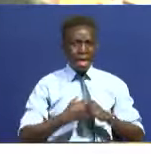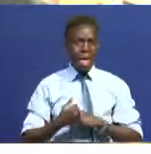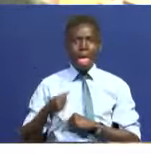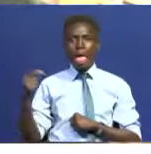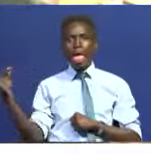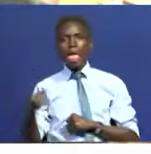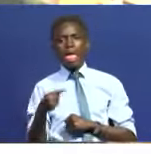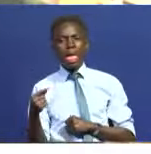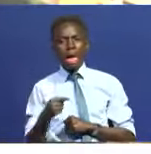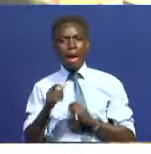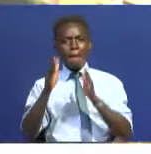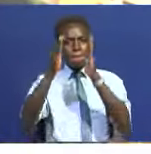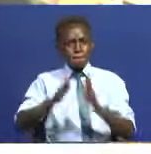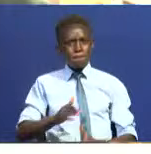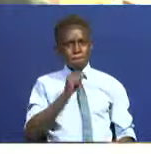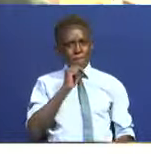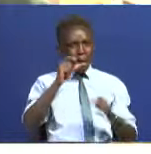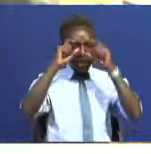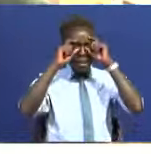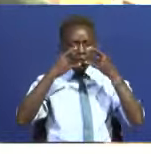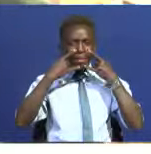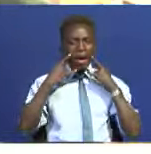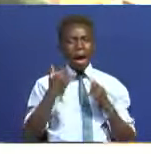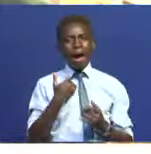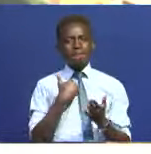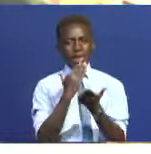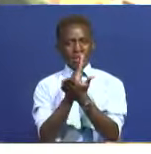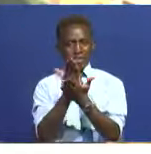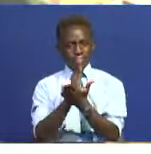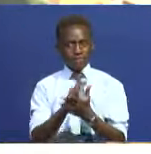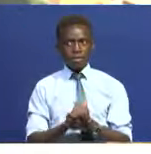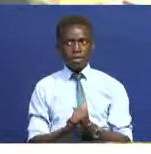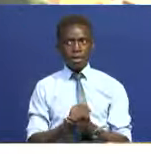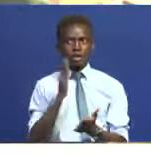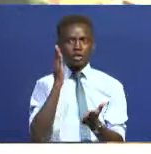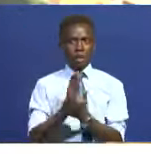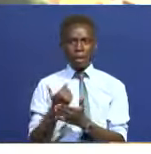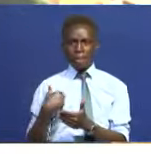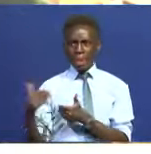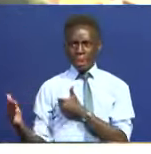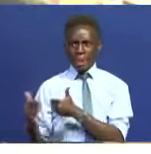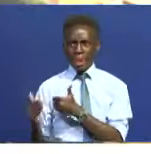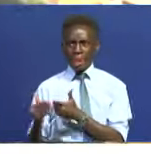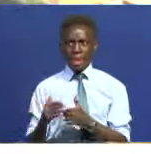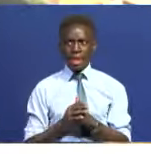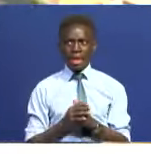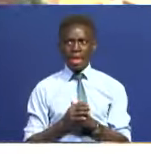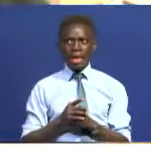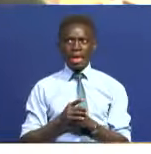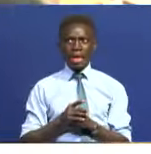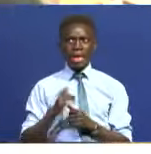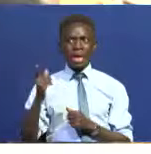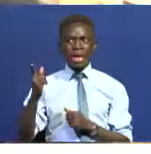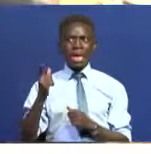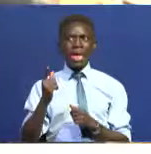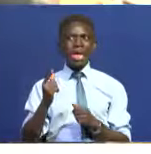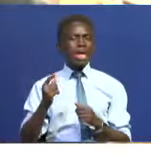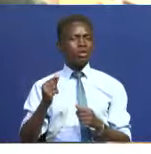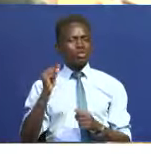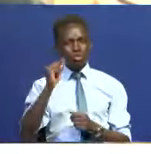Then ilikuwa karibu hapo sasa, mimi nikaenda kwenda huko na mimi. Na mimi akanistamu kichwa, kisu kwa